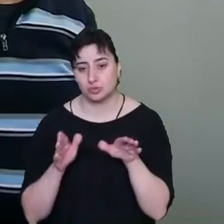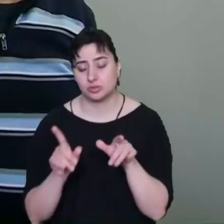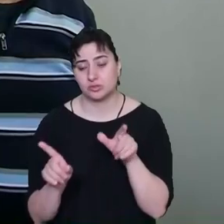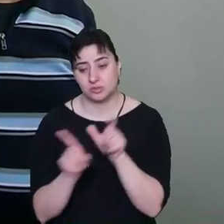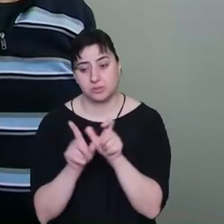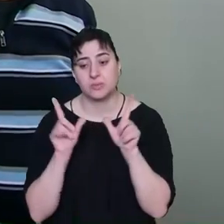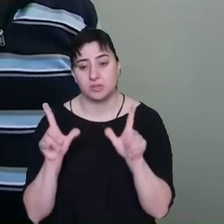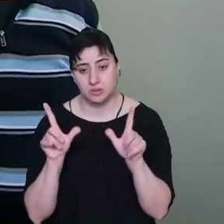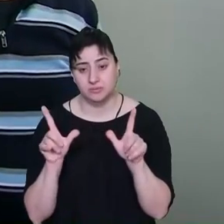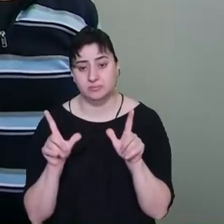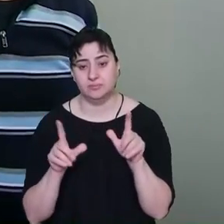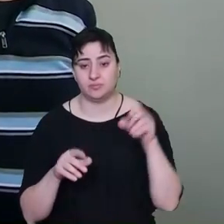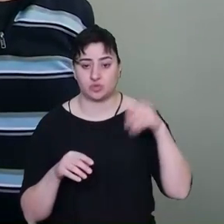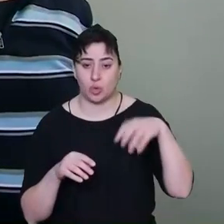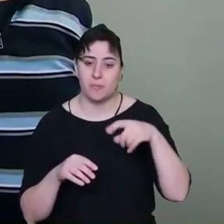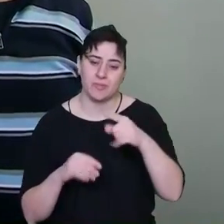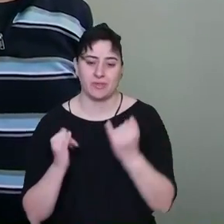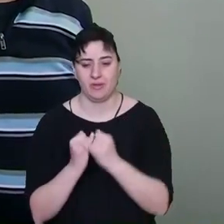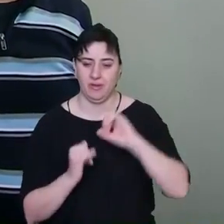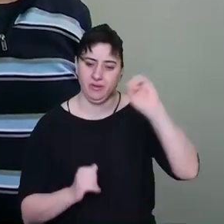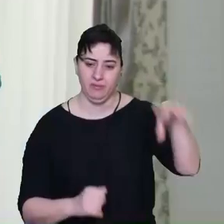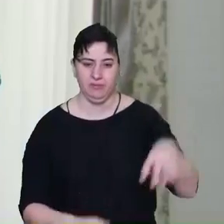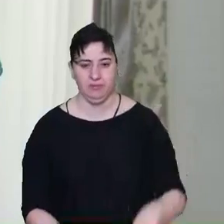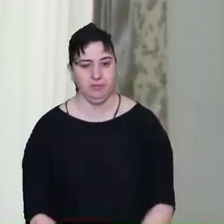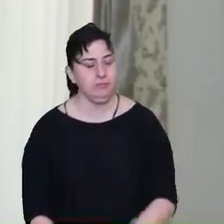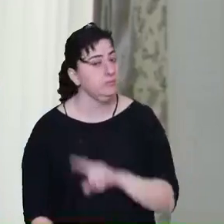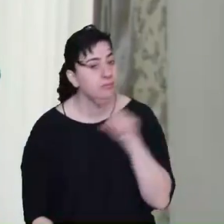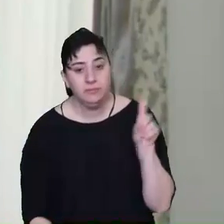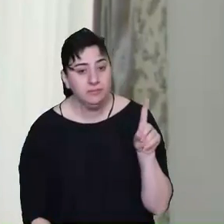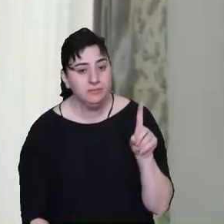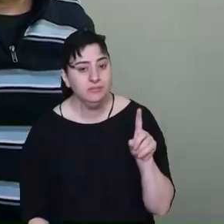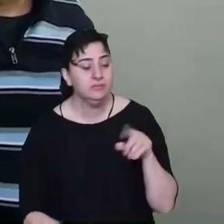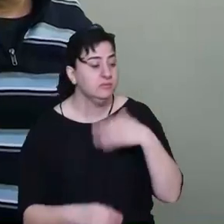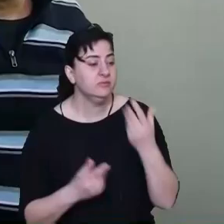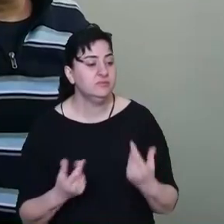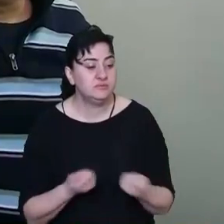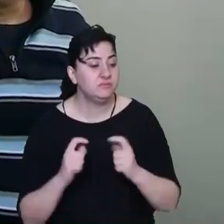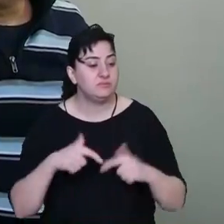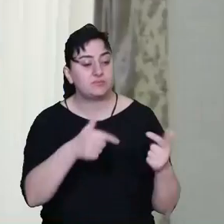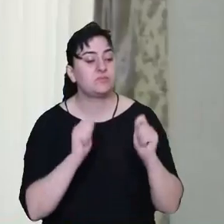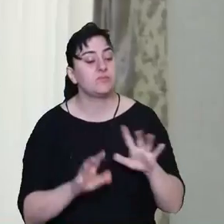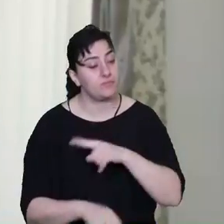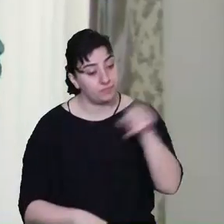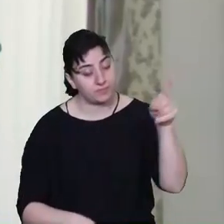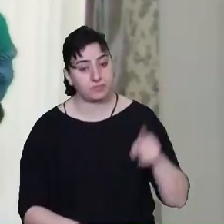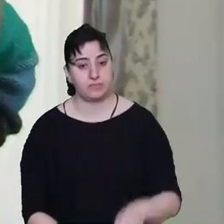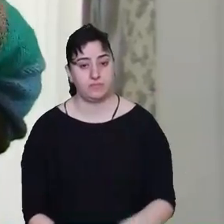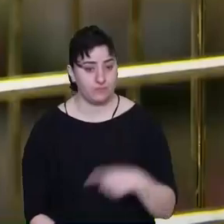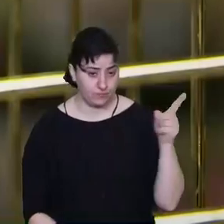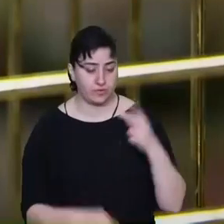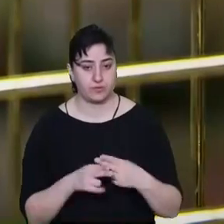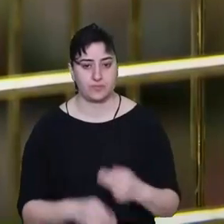kulak olmam lazım. Çöpleri kayınça götürsün, deksin. Hayır efendim, işini başkasına kakalama. Yürü, yürü sen dek. Hadi